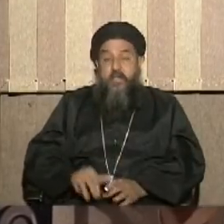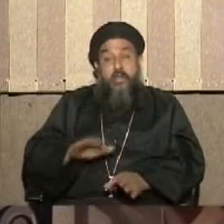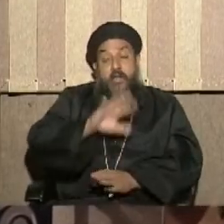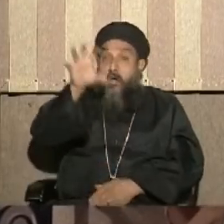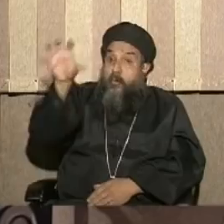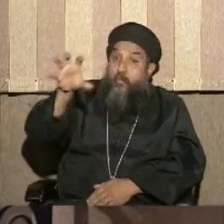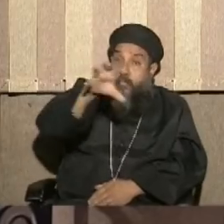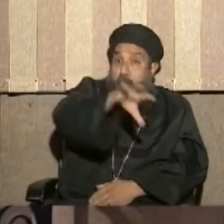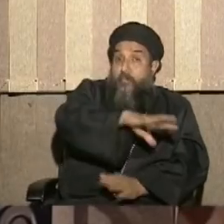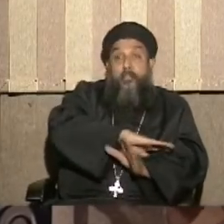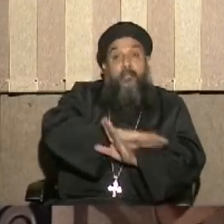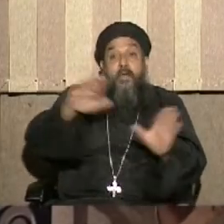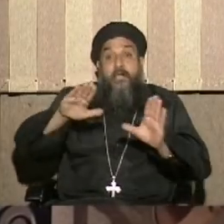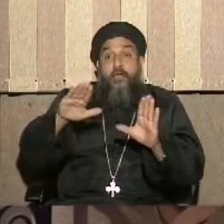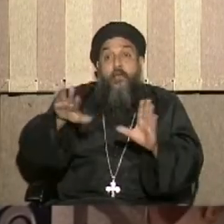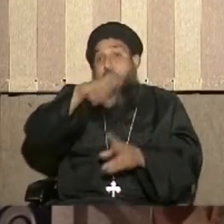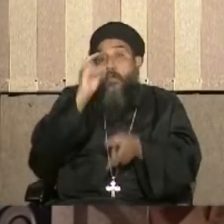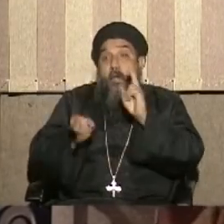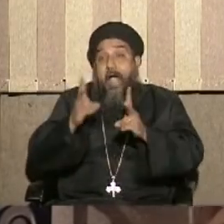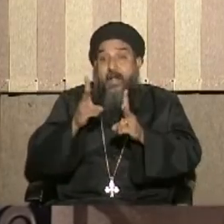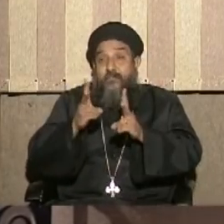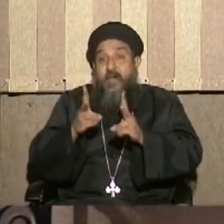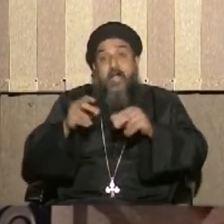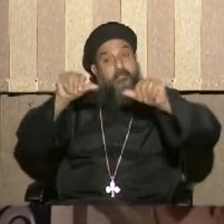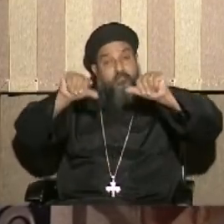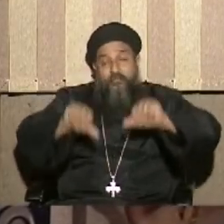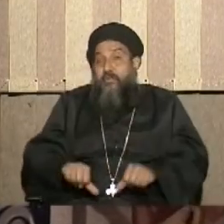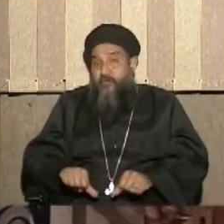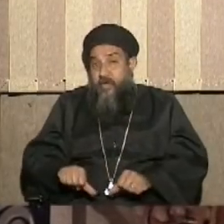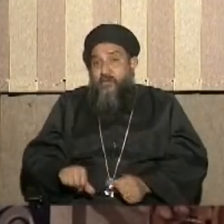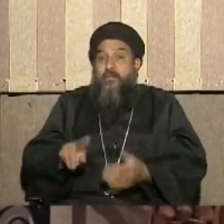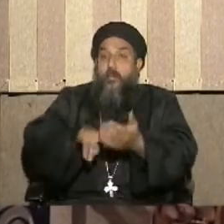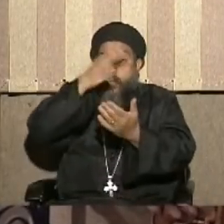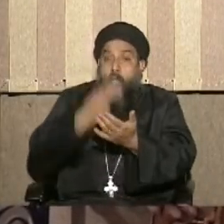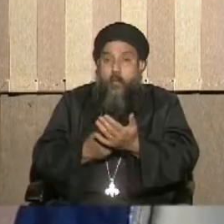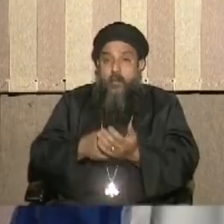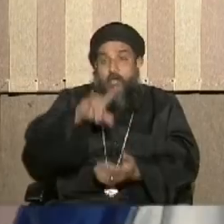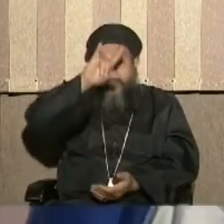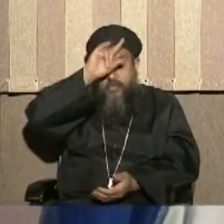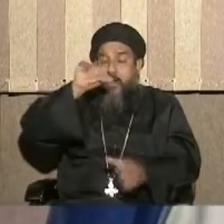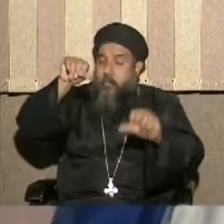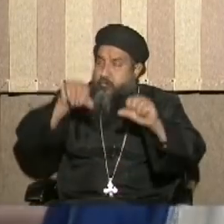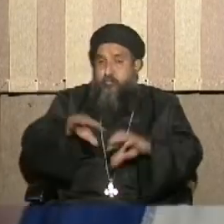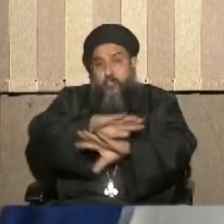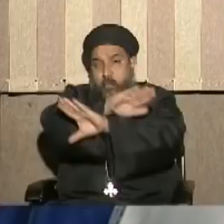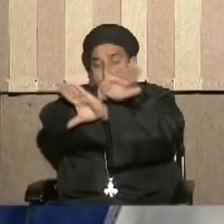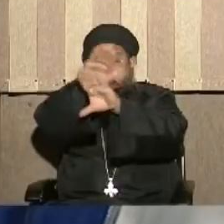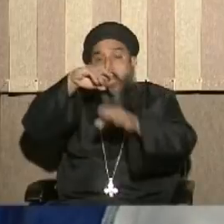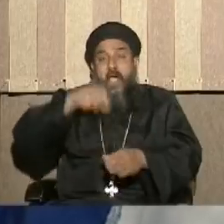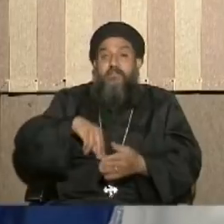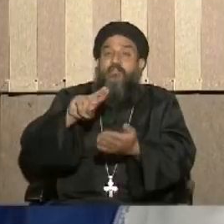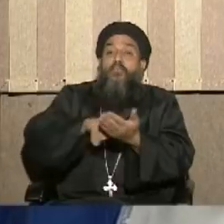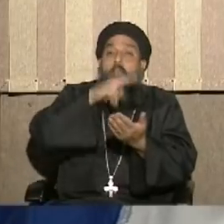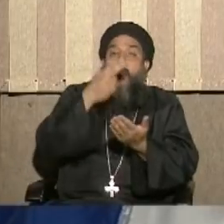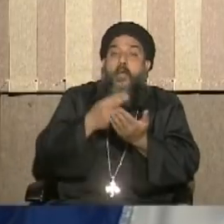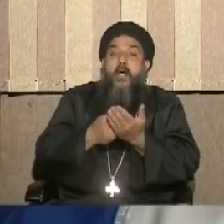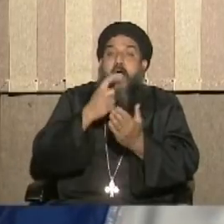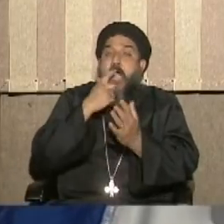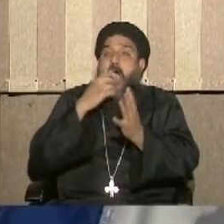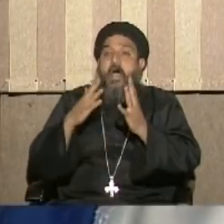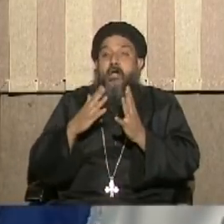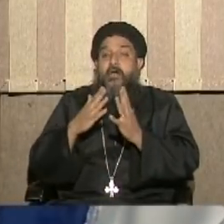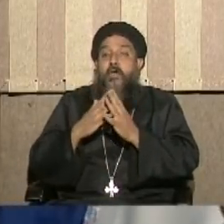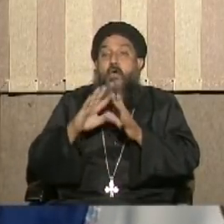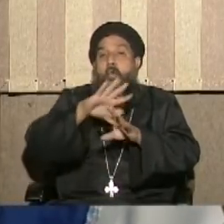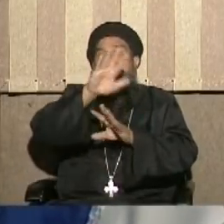بقدر الامكان ان احنا نوقف كل احتفال الوثنيين ونهدم كل معبد للشياطين. نفسي نقدر نهدم معابد الاوثان